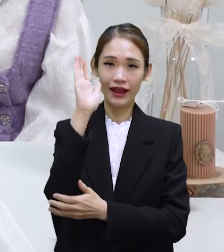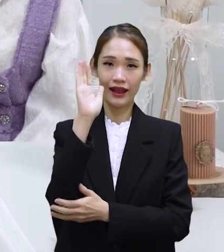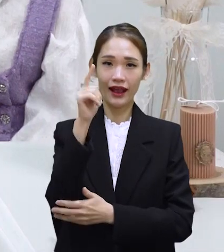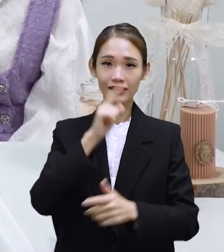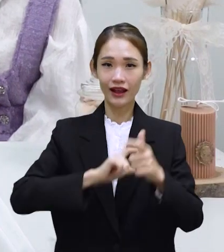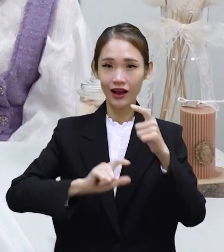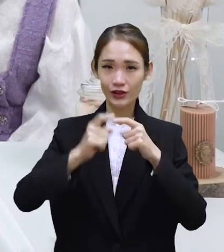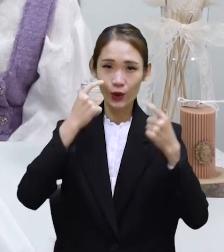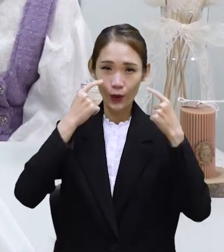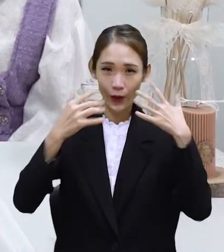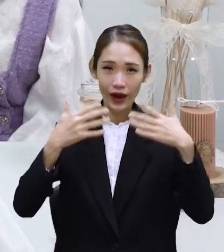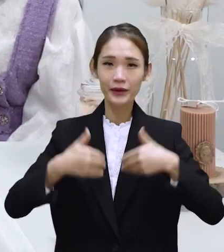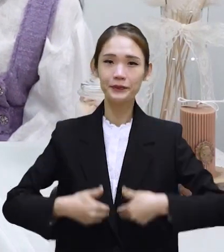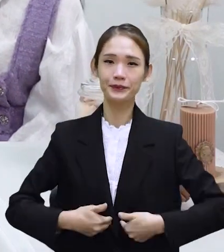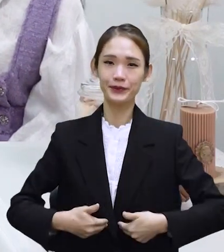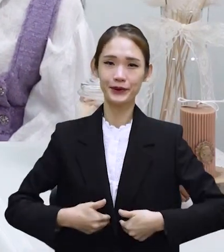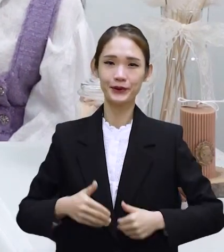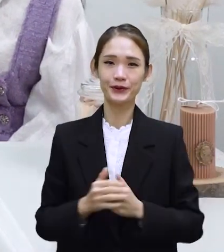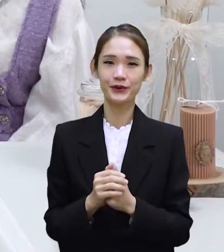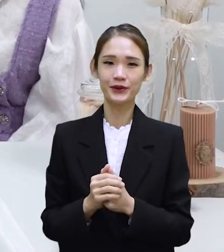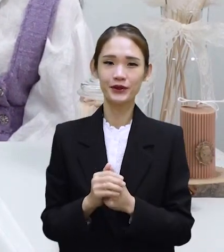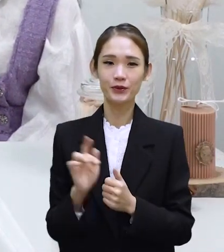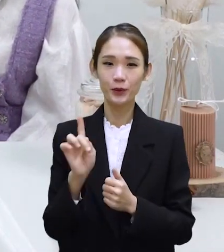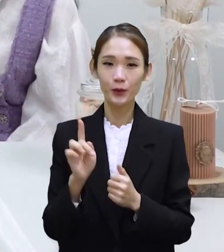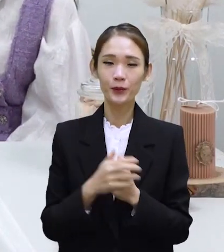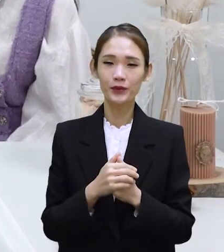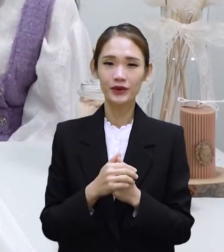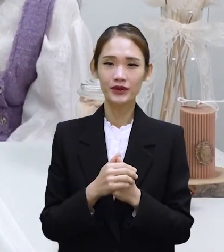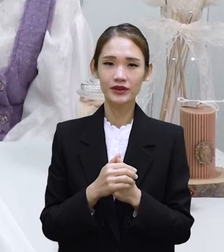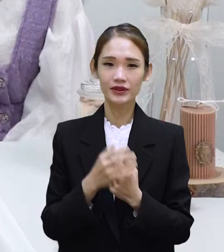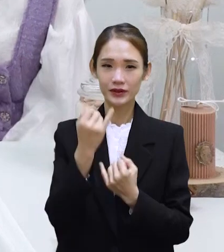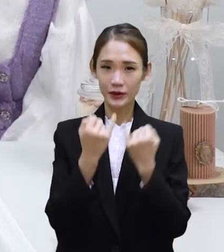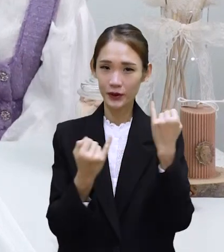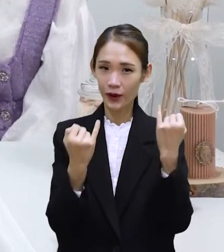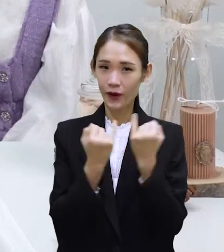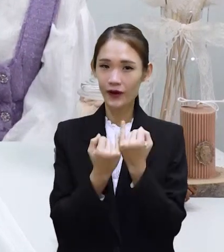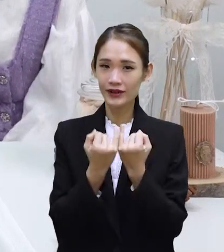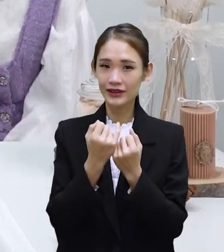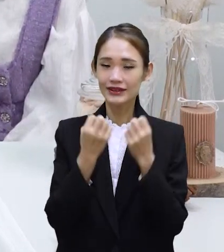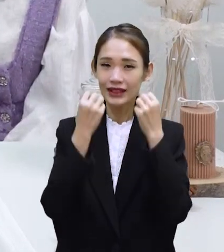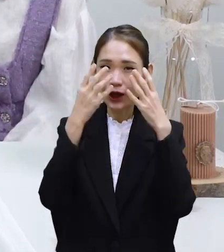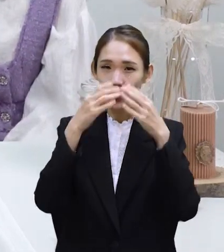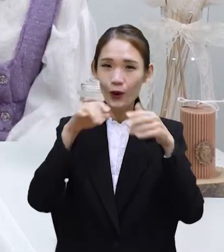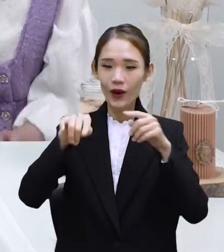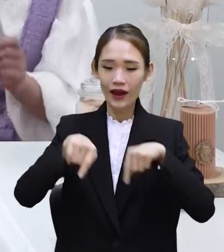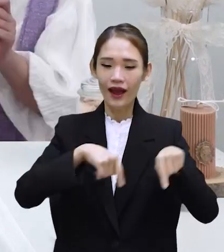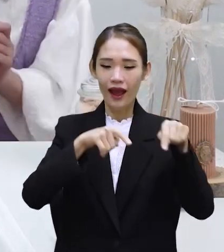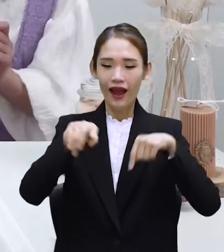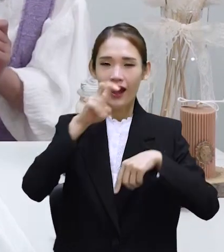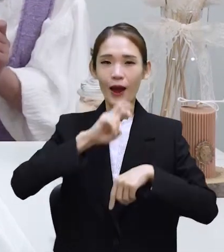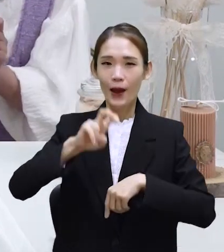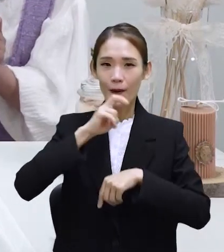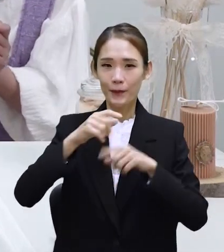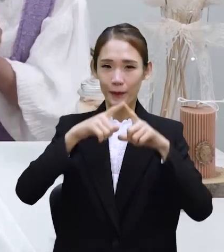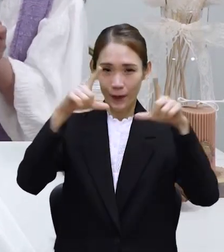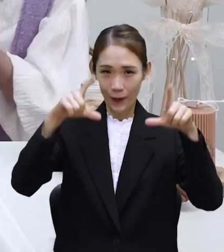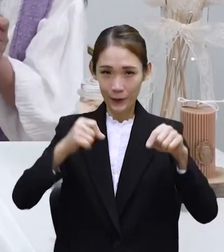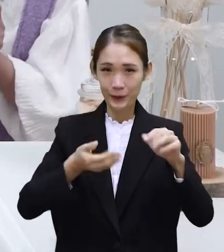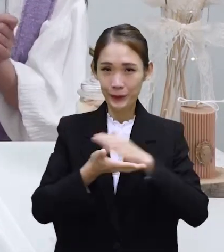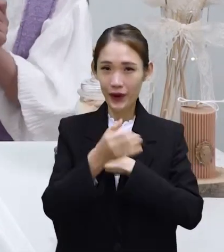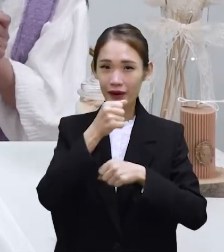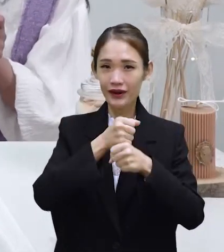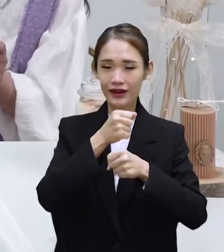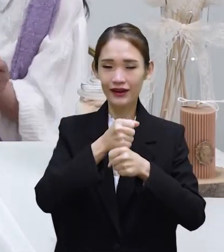오늘 얘기를 또 하나 확실하게 도 하고 넘어가야 할게 있어요 러브 바로 우리 민요 자매의 새 앨범이 나왔습니다 아